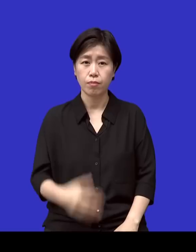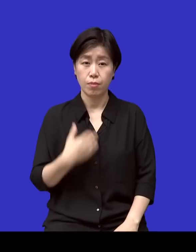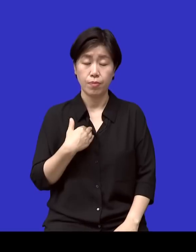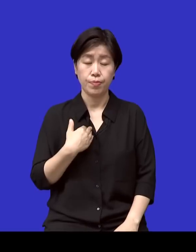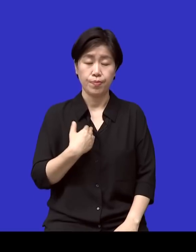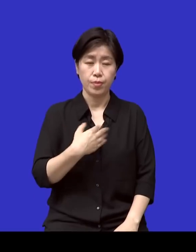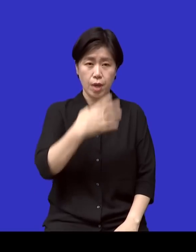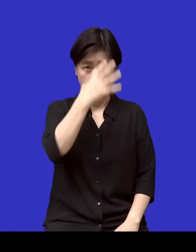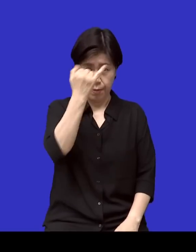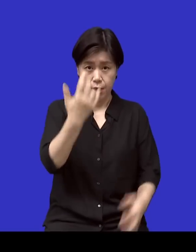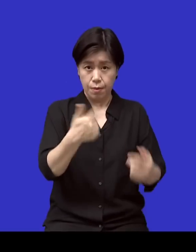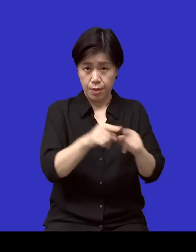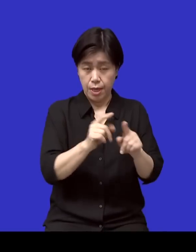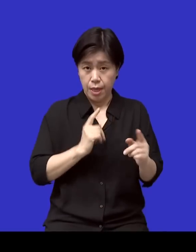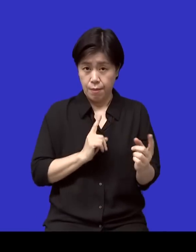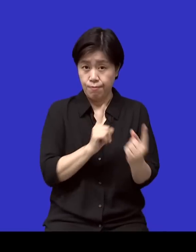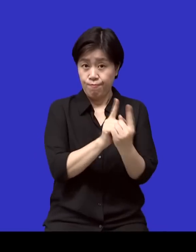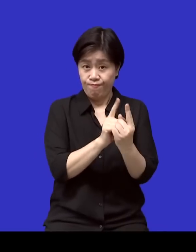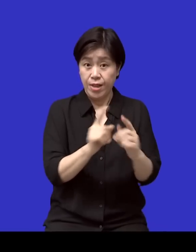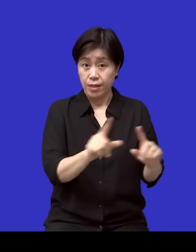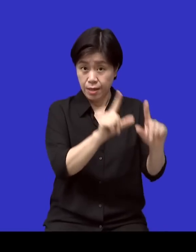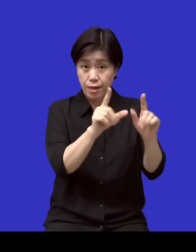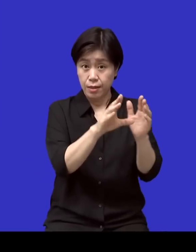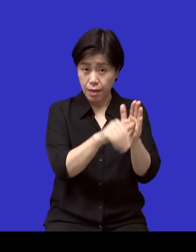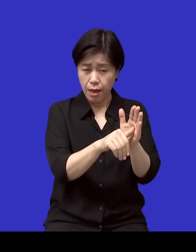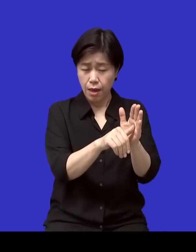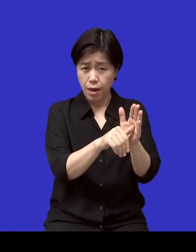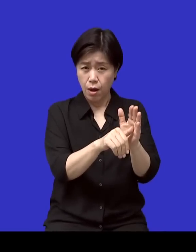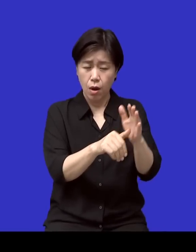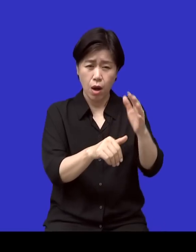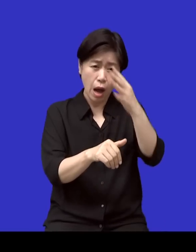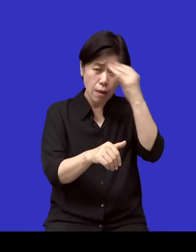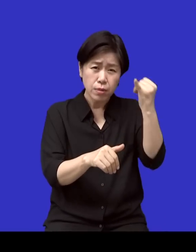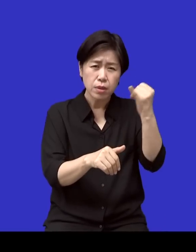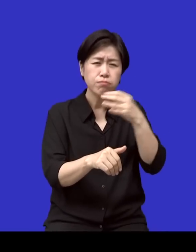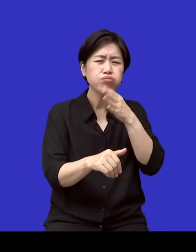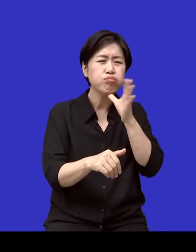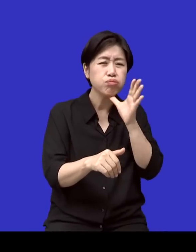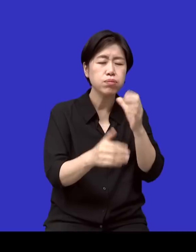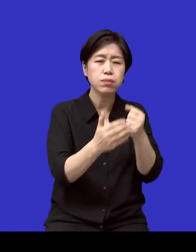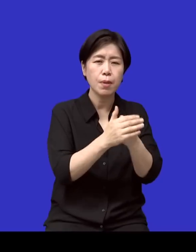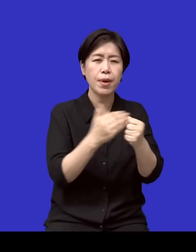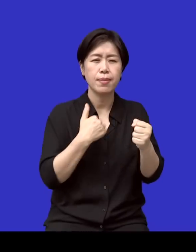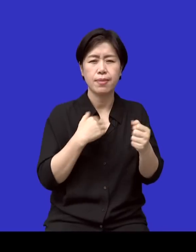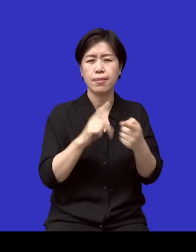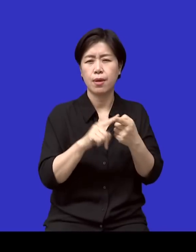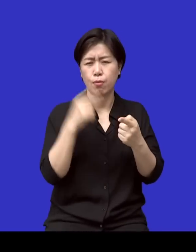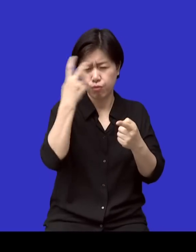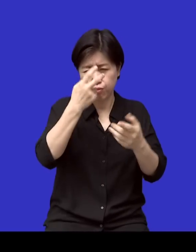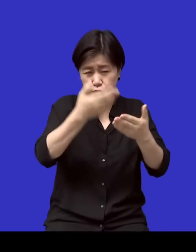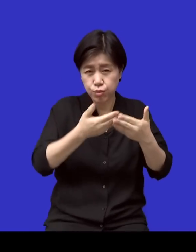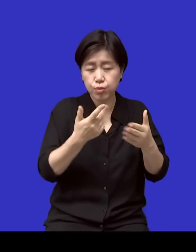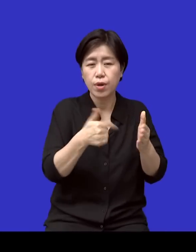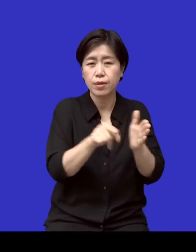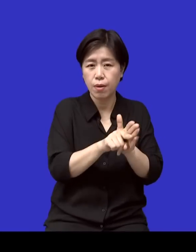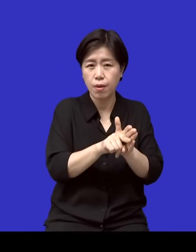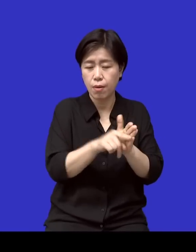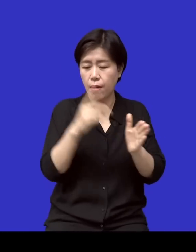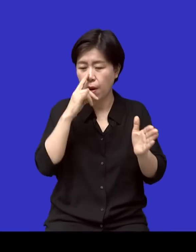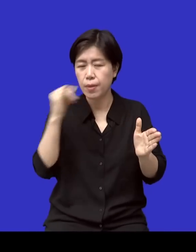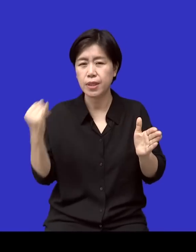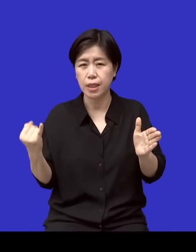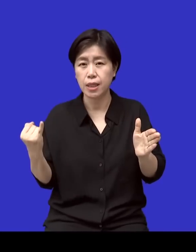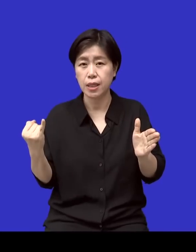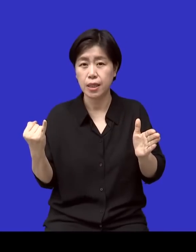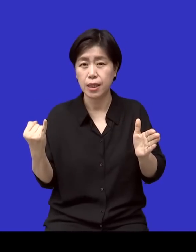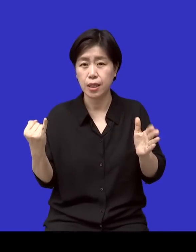네. 그지. 있으셨고 그러다 보니까 어머니가 직업을 포기를 하시고 강원도로 아예 내려오셨어요. 와. 그 그래서- 아빠 혼자 사시고. 네,